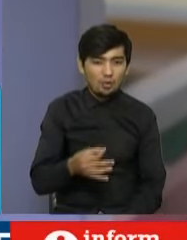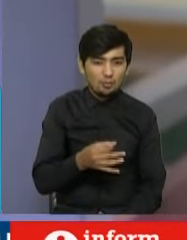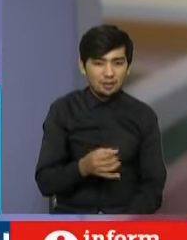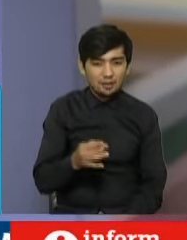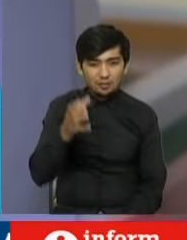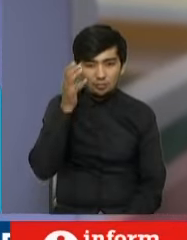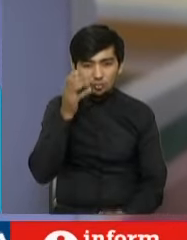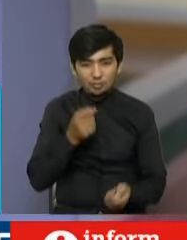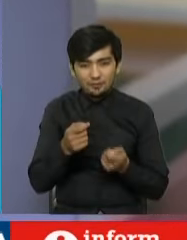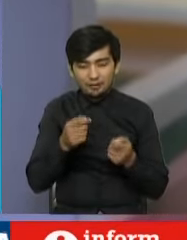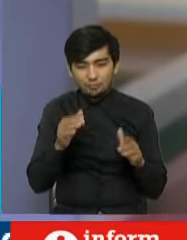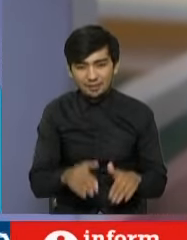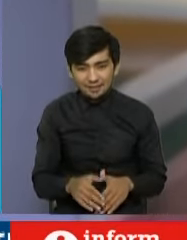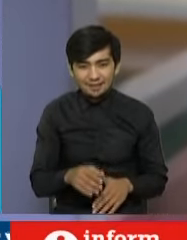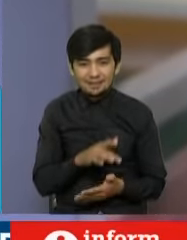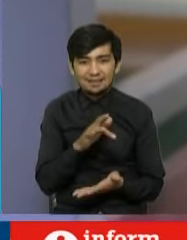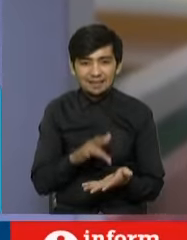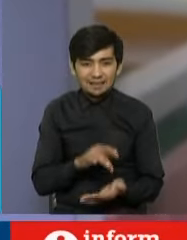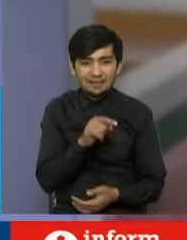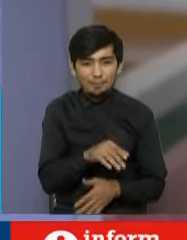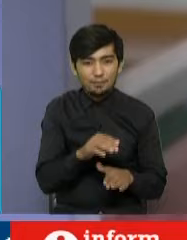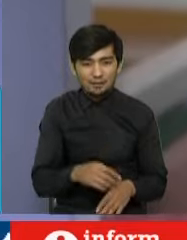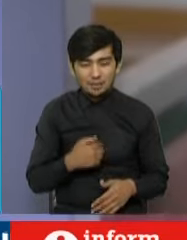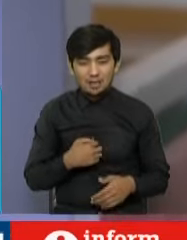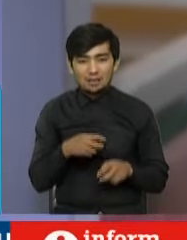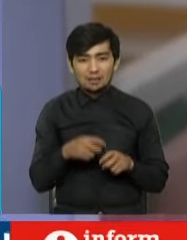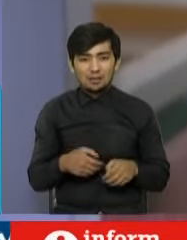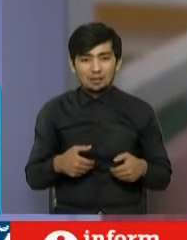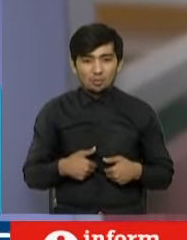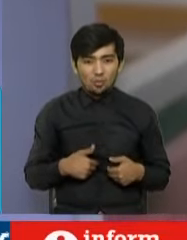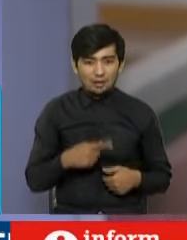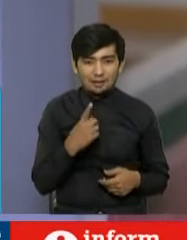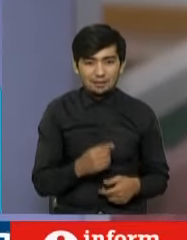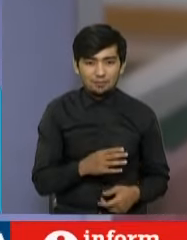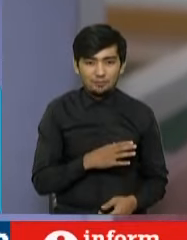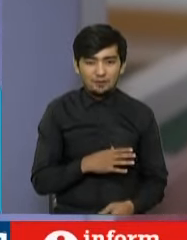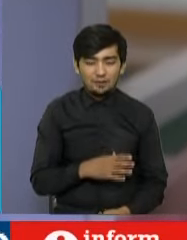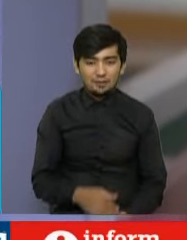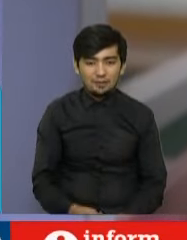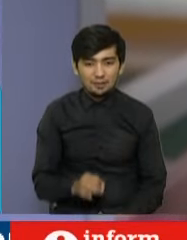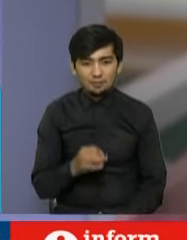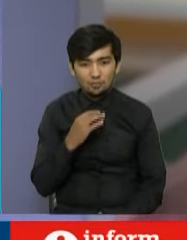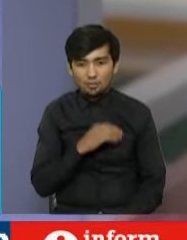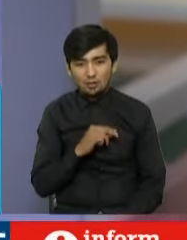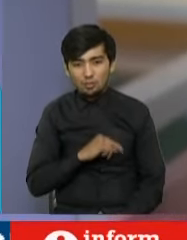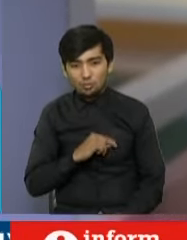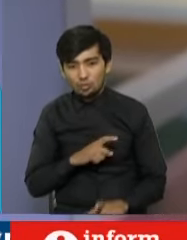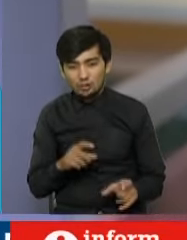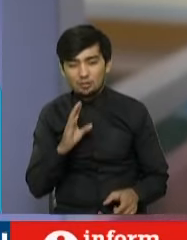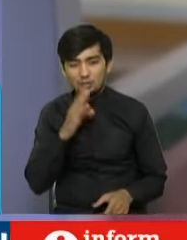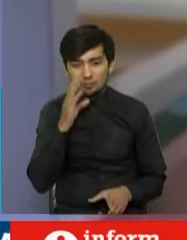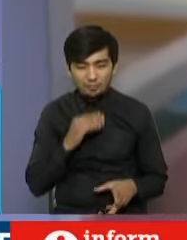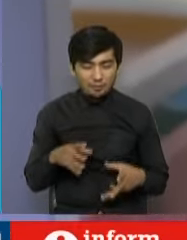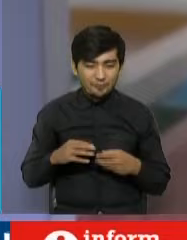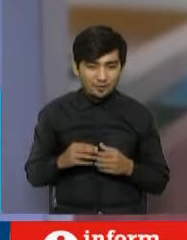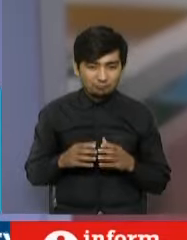білім және бөлімінің ортасында отырып аштық бір күн жариялаған күніміз бар біздің. Осыншама қызметкер ата-аналар барып,